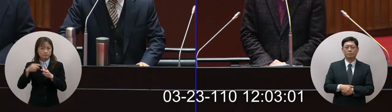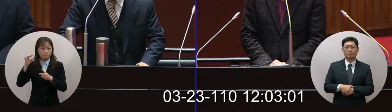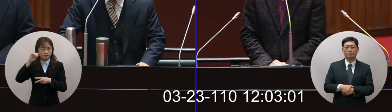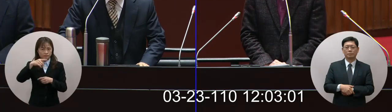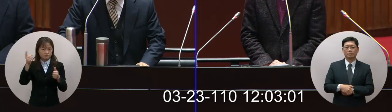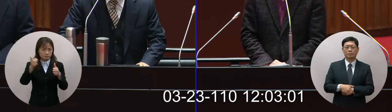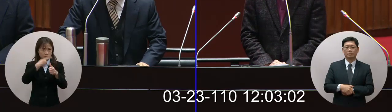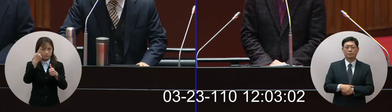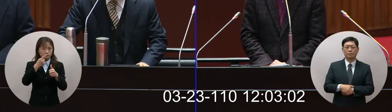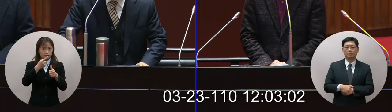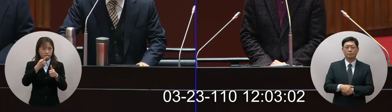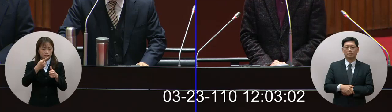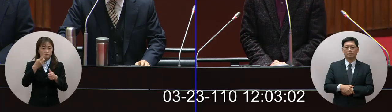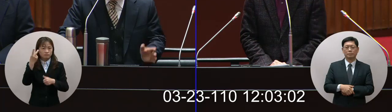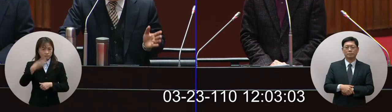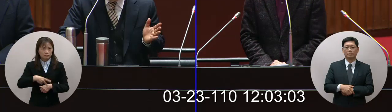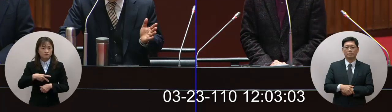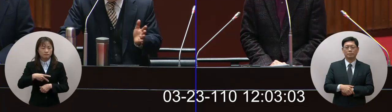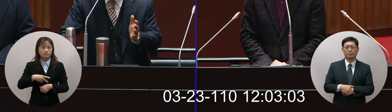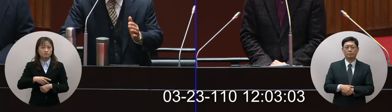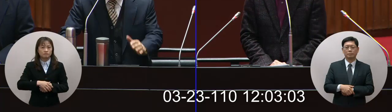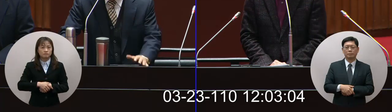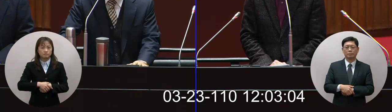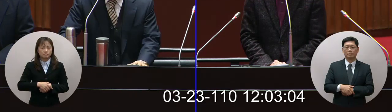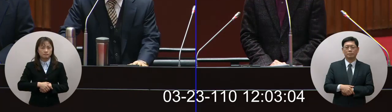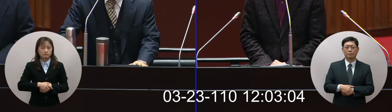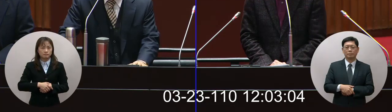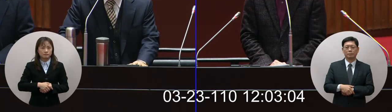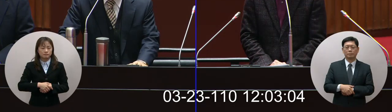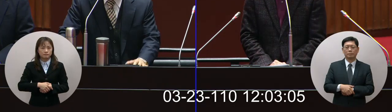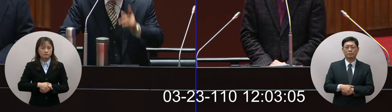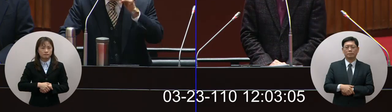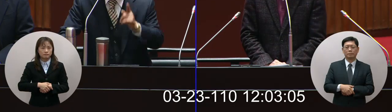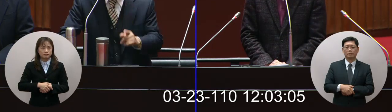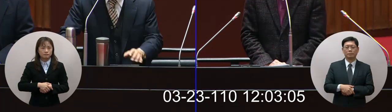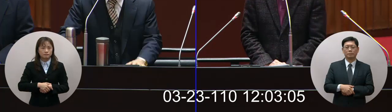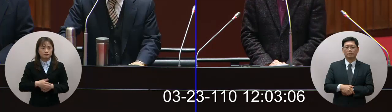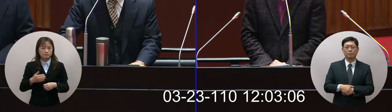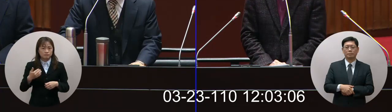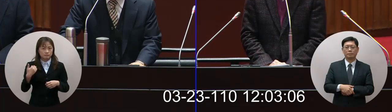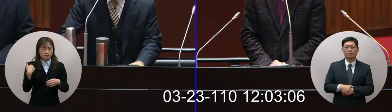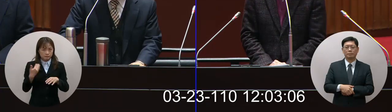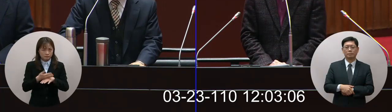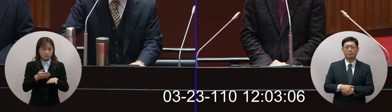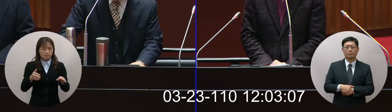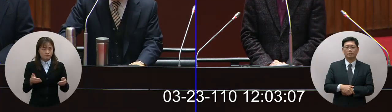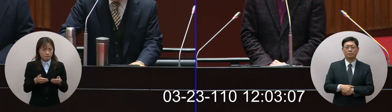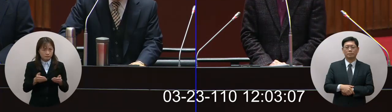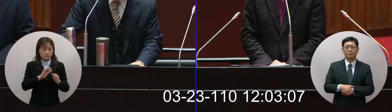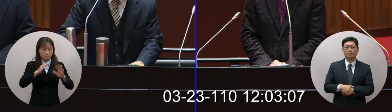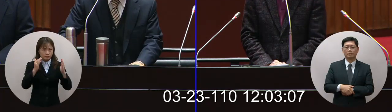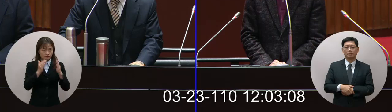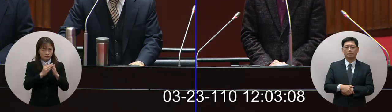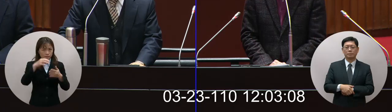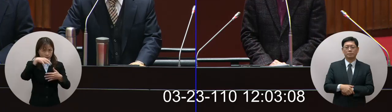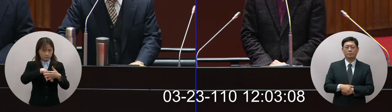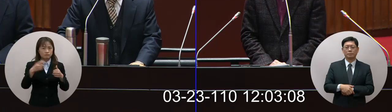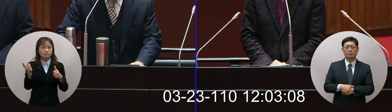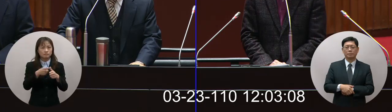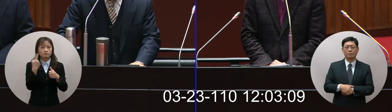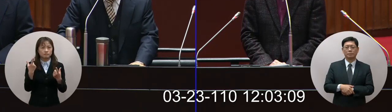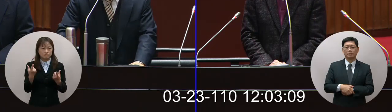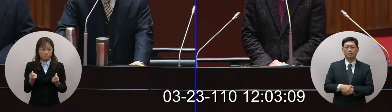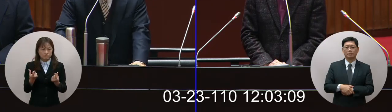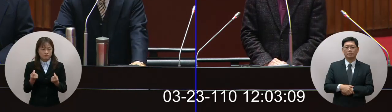首第一名，而且是全面这已开发国家的第一名。所以就整体经济状